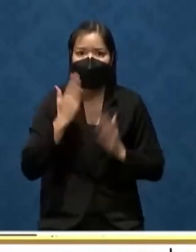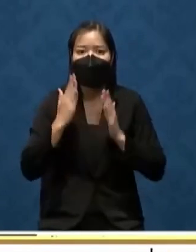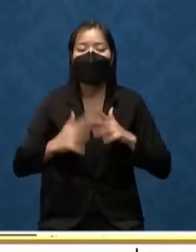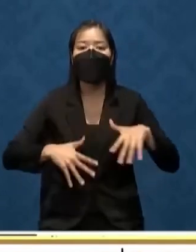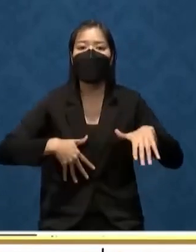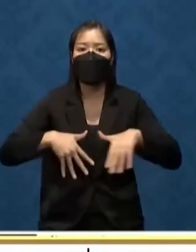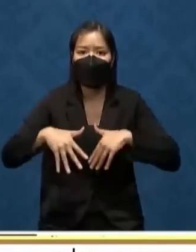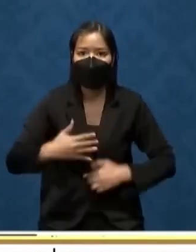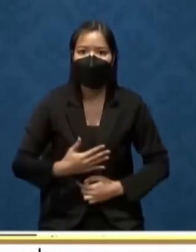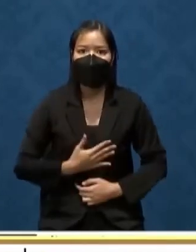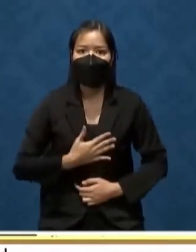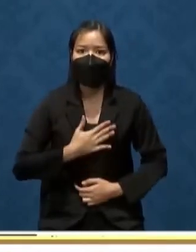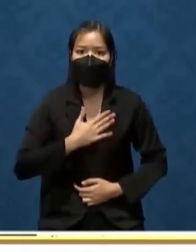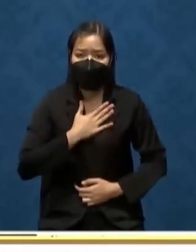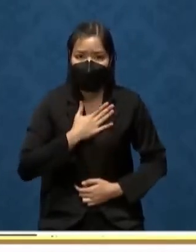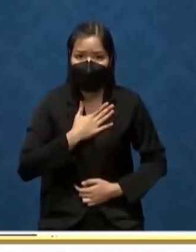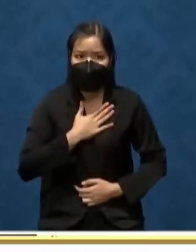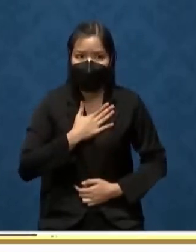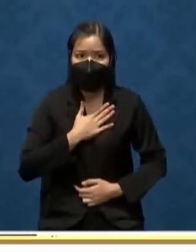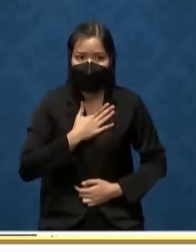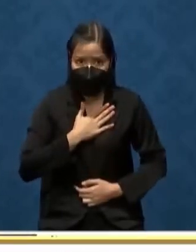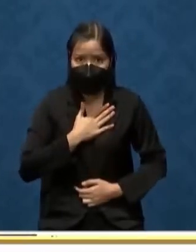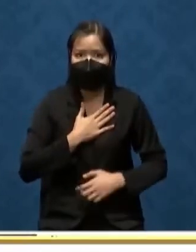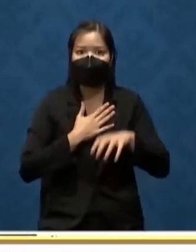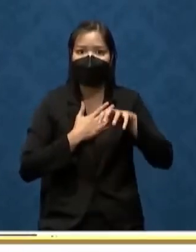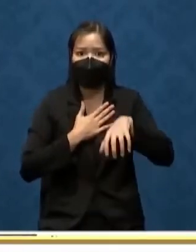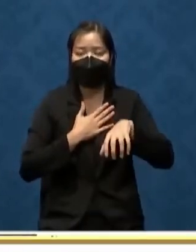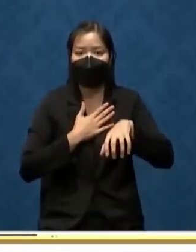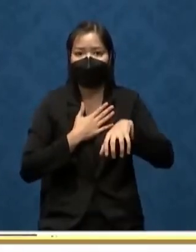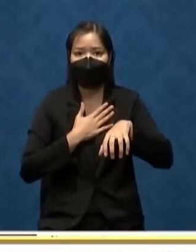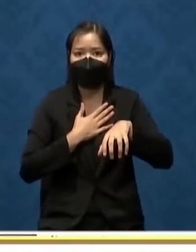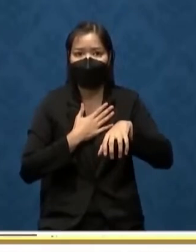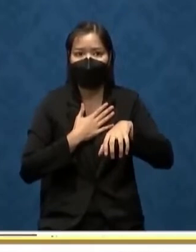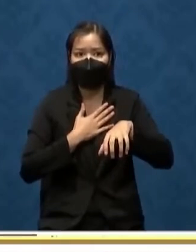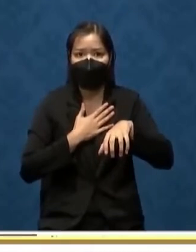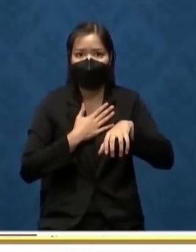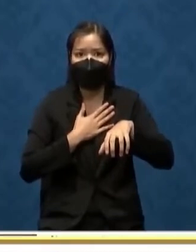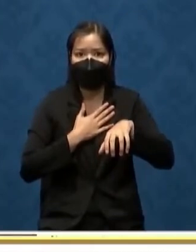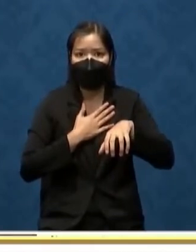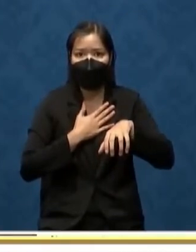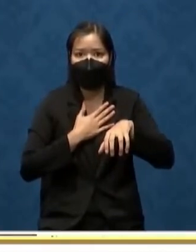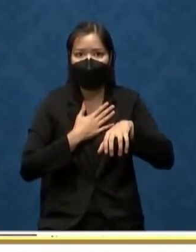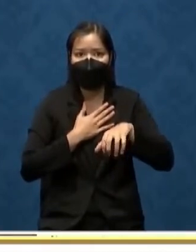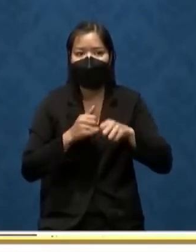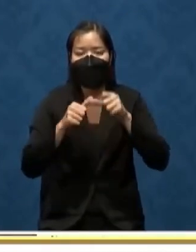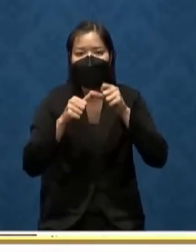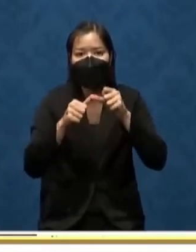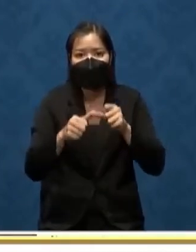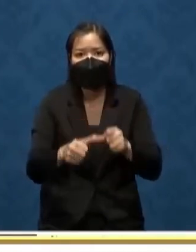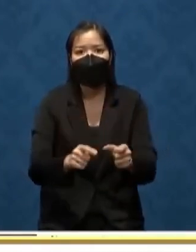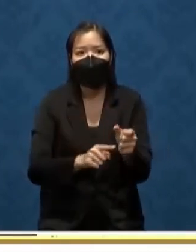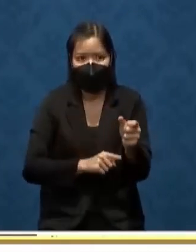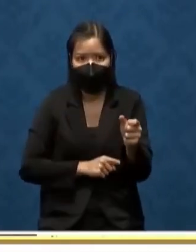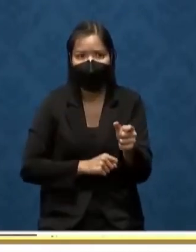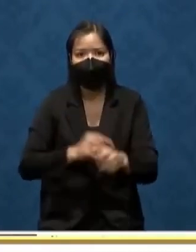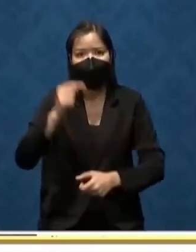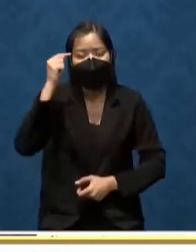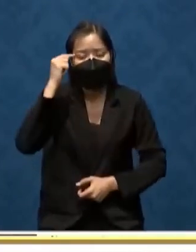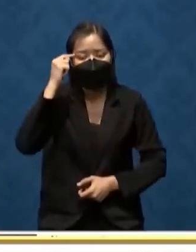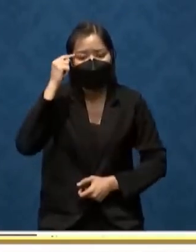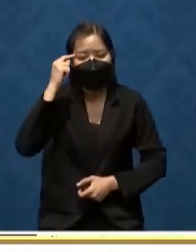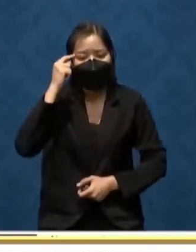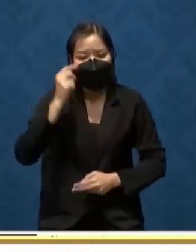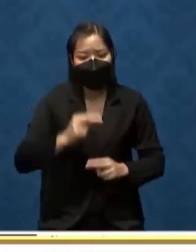ภาแรใจในกองดรั อยู่คู่พัชชนกองดร velg ก็ตองปรัป